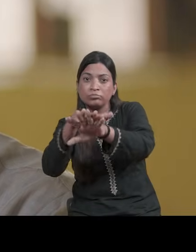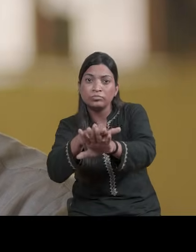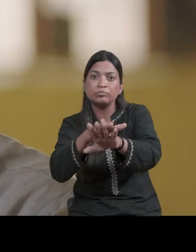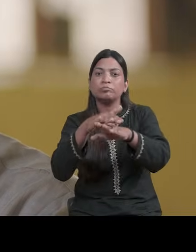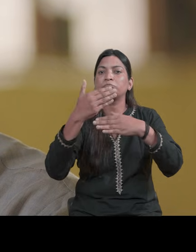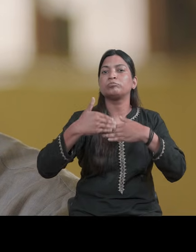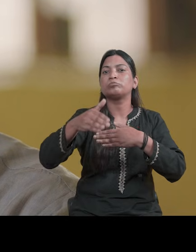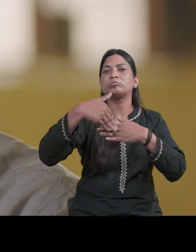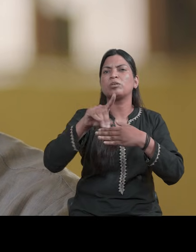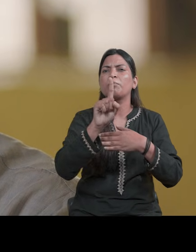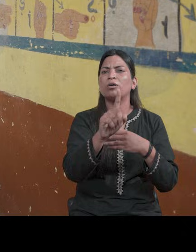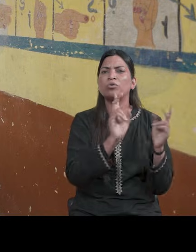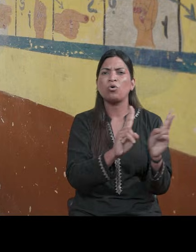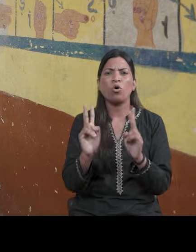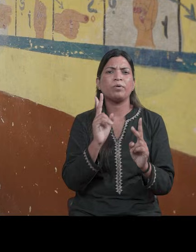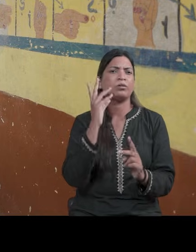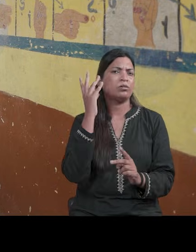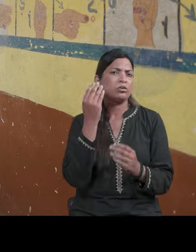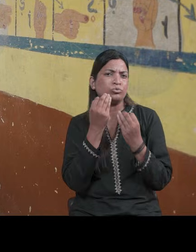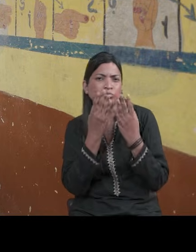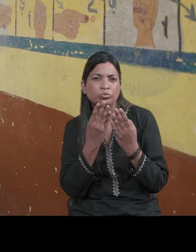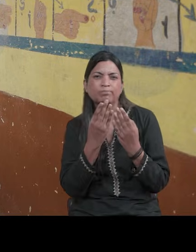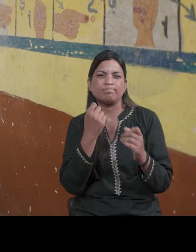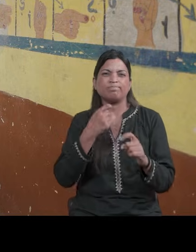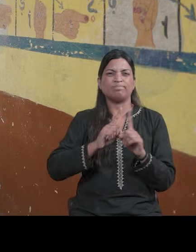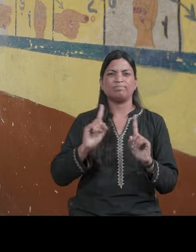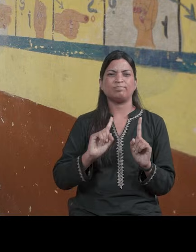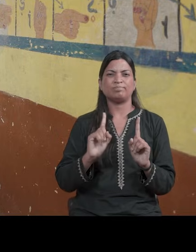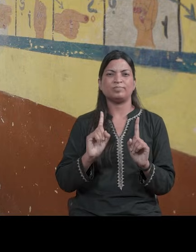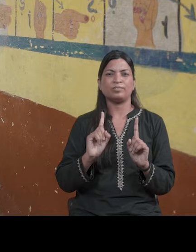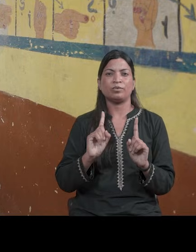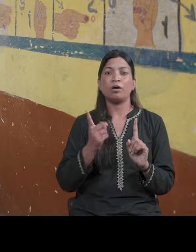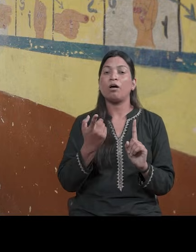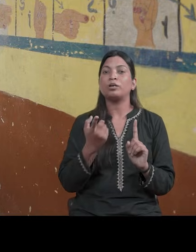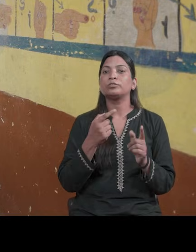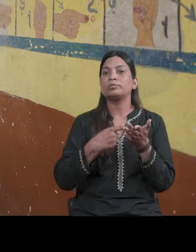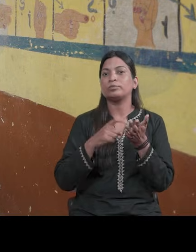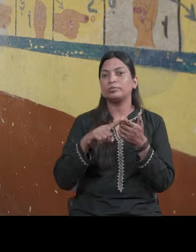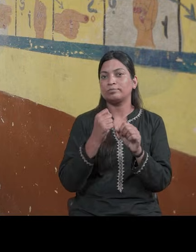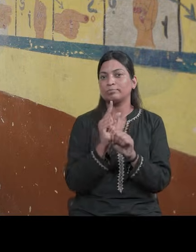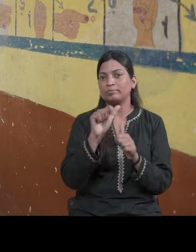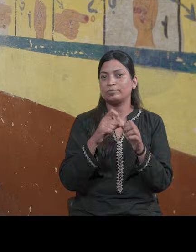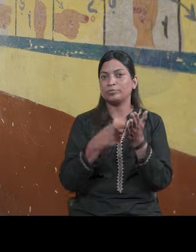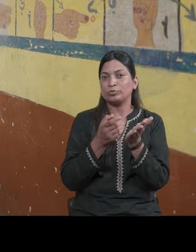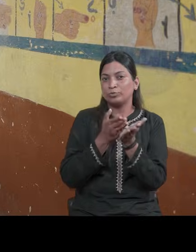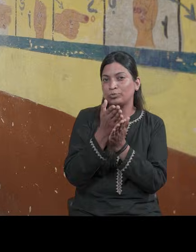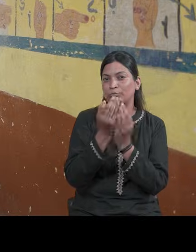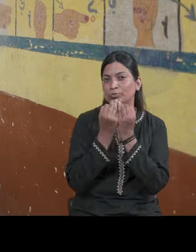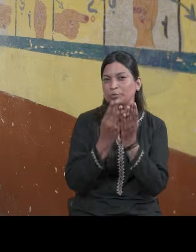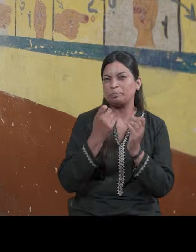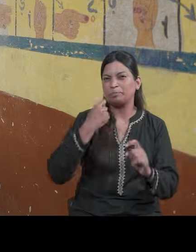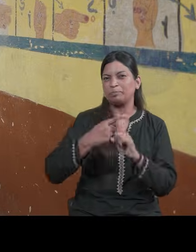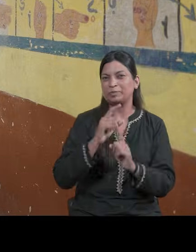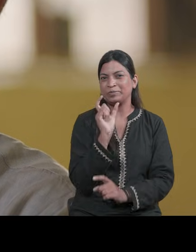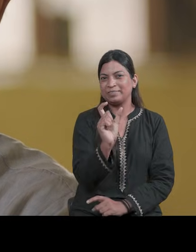रेगुलर स्कूल्स कहना पसंद करूँगा। और इंदौर से हमने जो जर्नी स्टार्ट की थी, और उसको काफ़ी एप्रिसिएशन